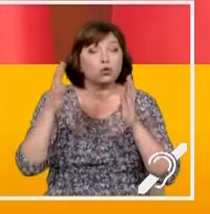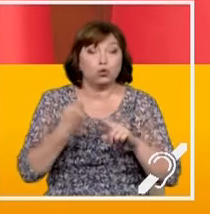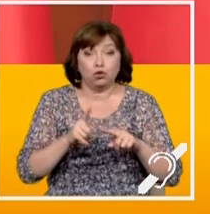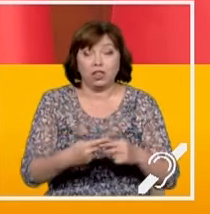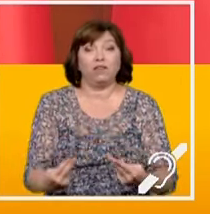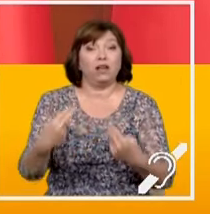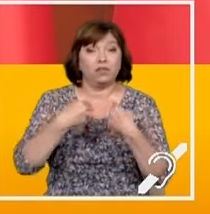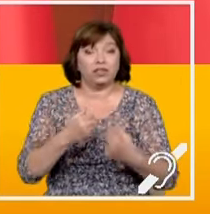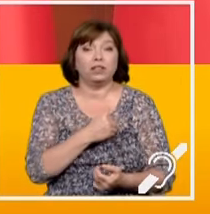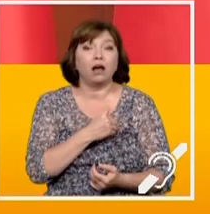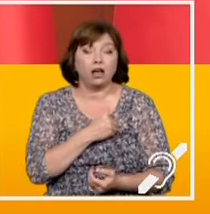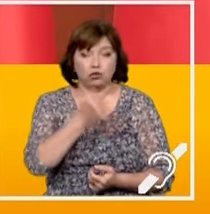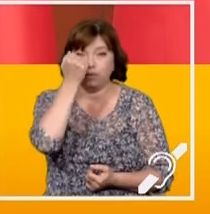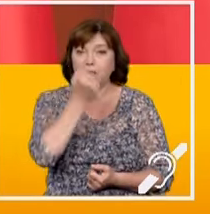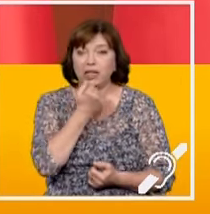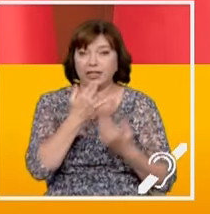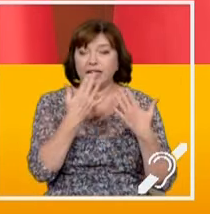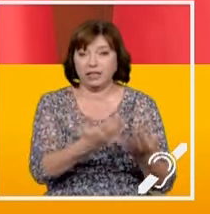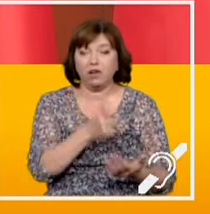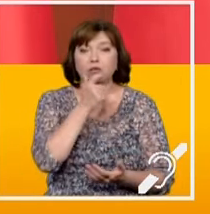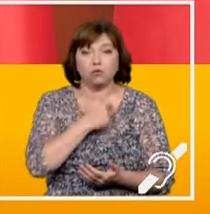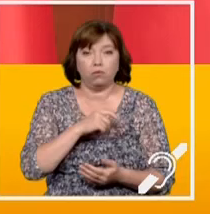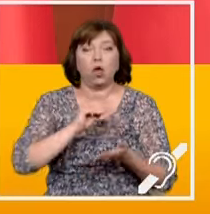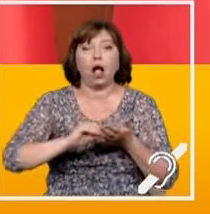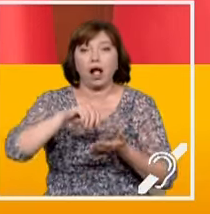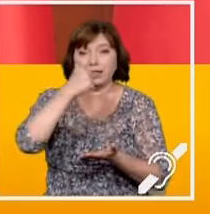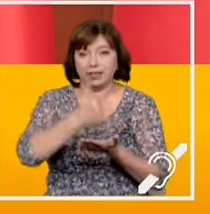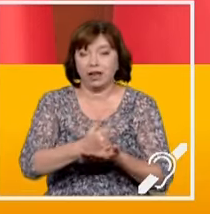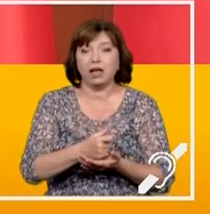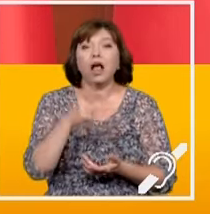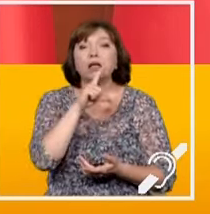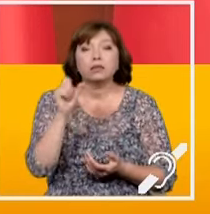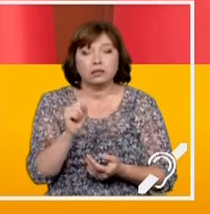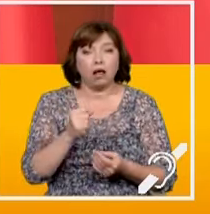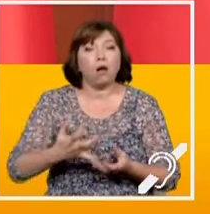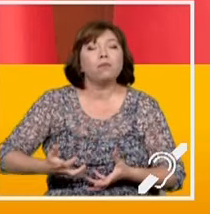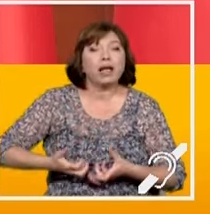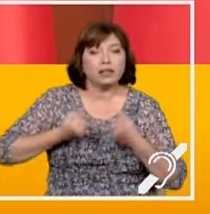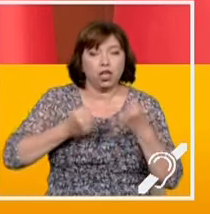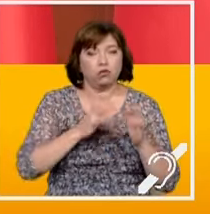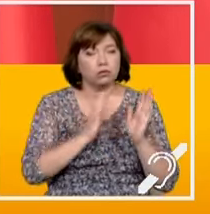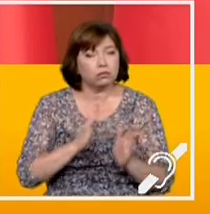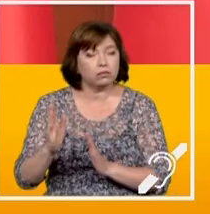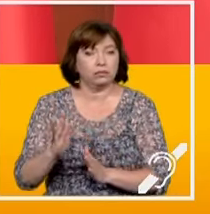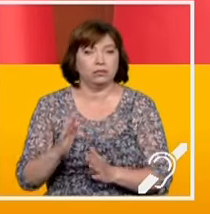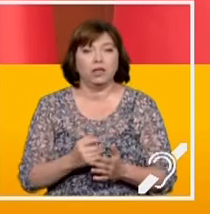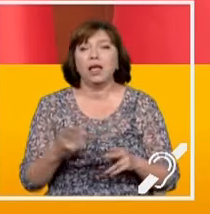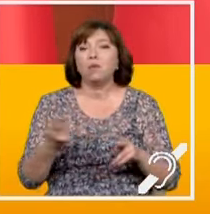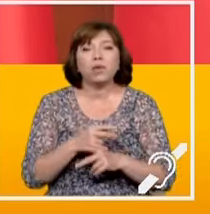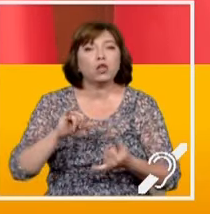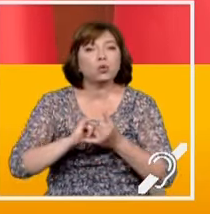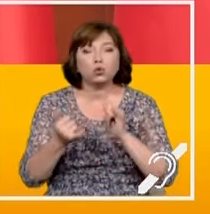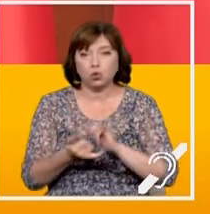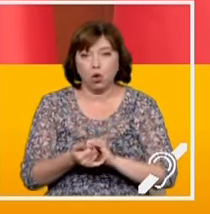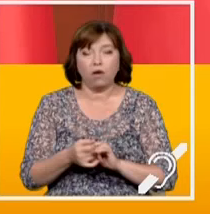vizite, doresc să vă mulțumesc, domnule cancelar, pentru susținerea constantă și necondiționată